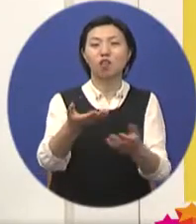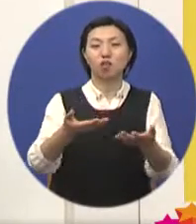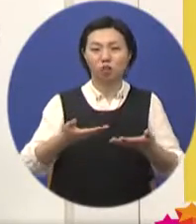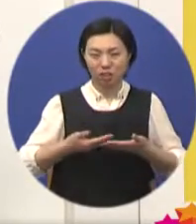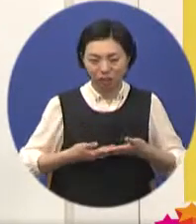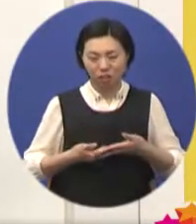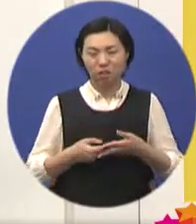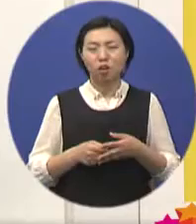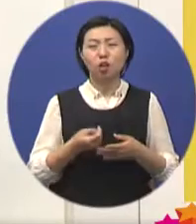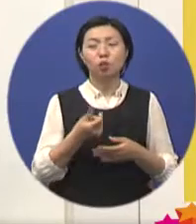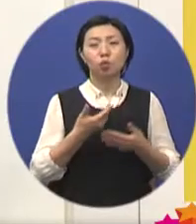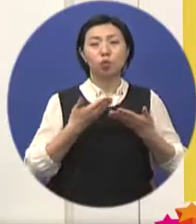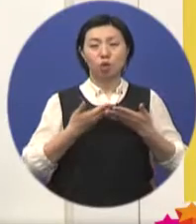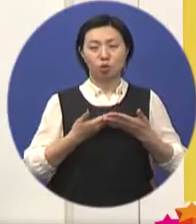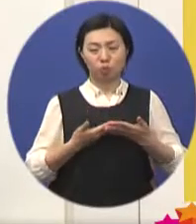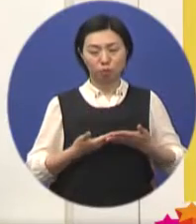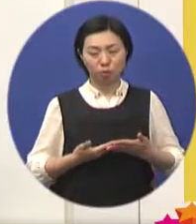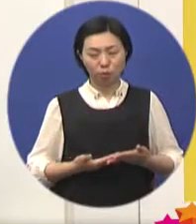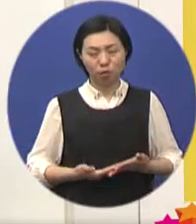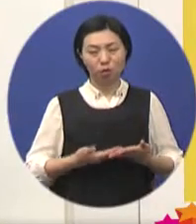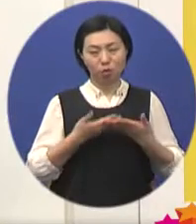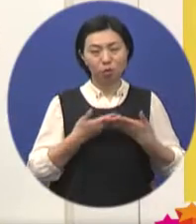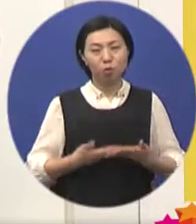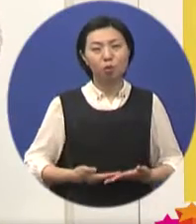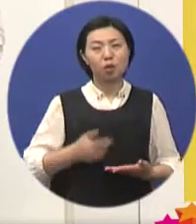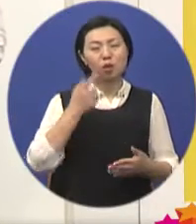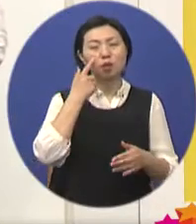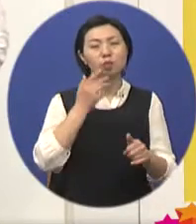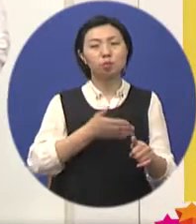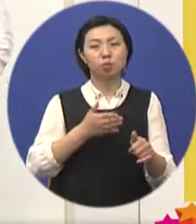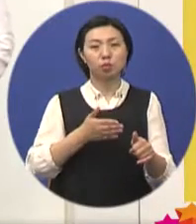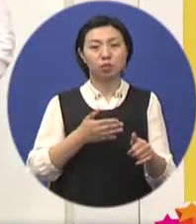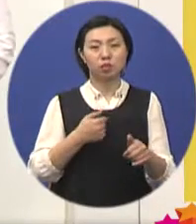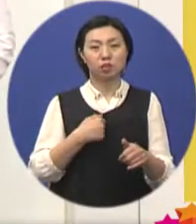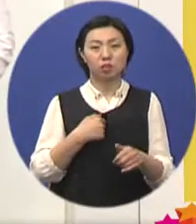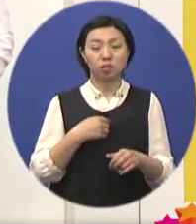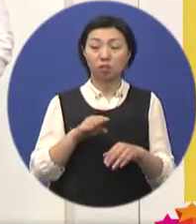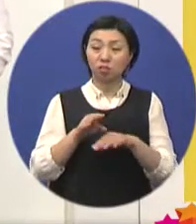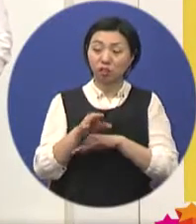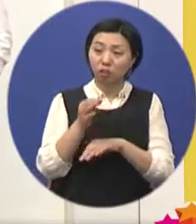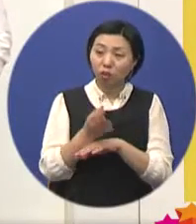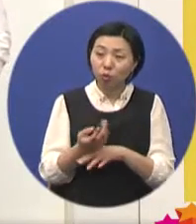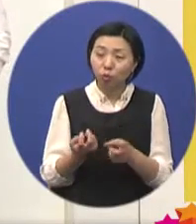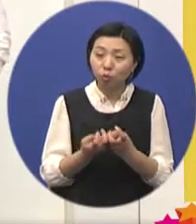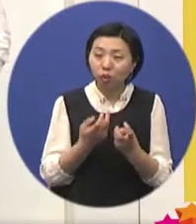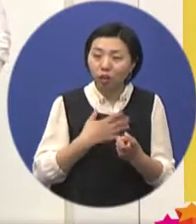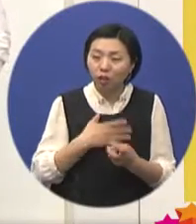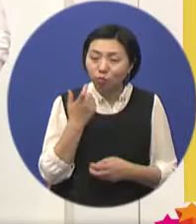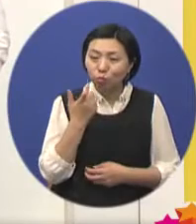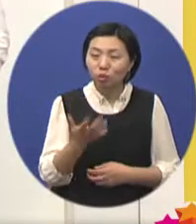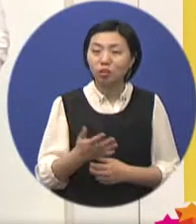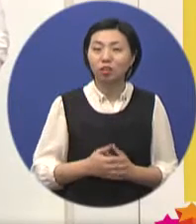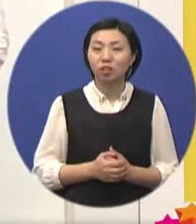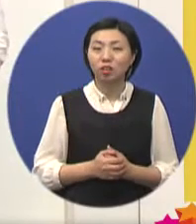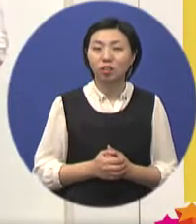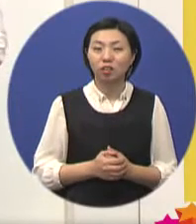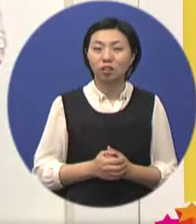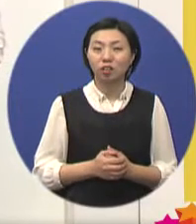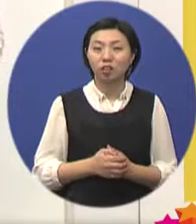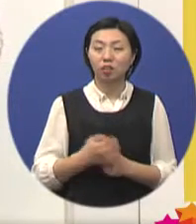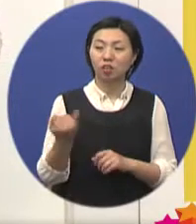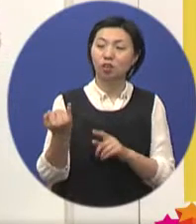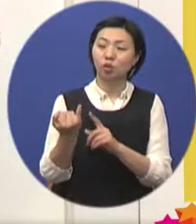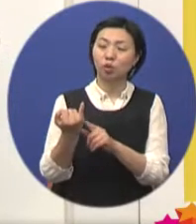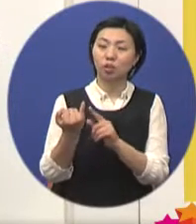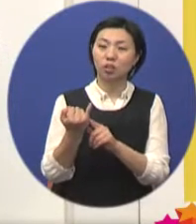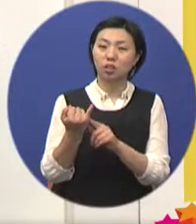좀 돌리세요. 어머나 네. 저를 네. 위해서 네. 제가 차를 산 걸 어떻게 아시고? 아니 이성님 얘기 들어보니까